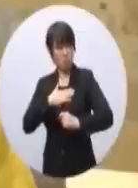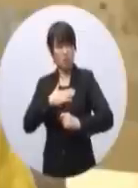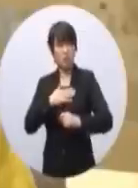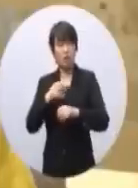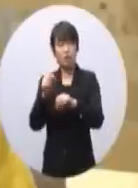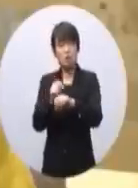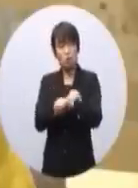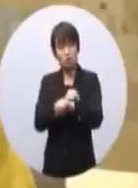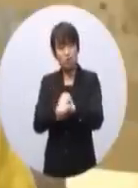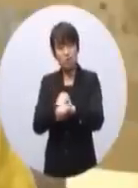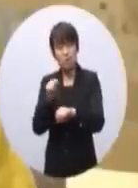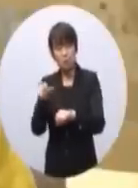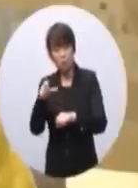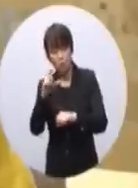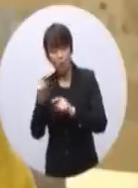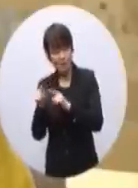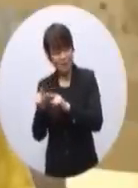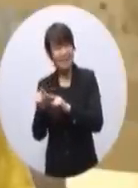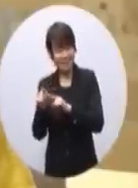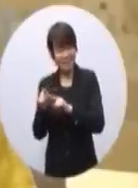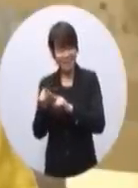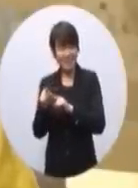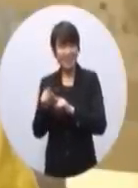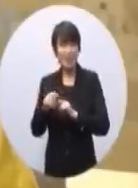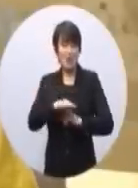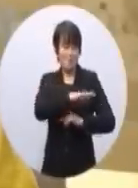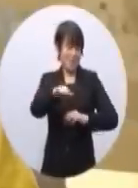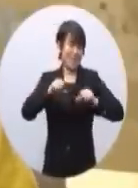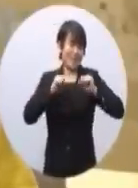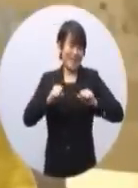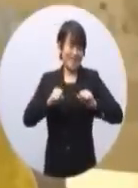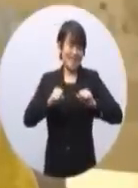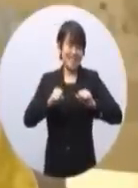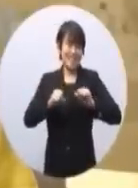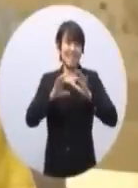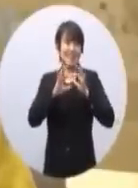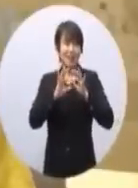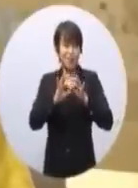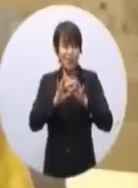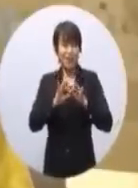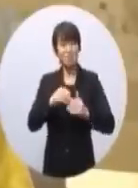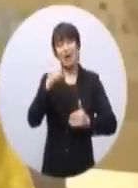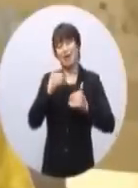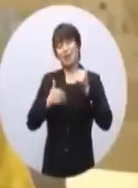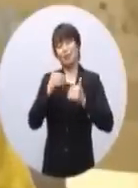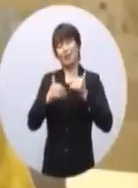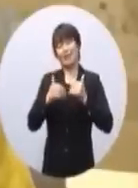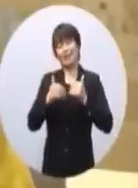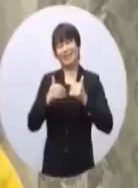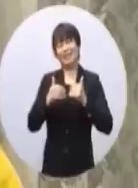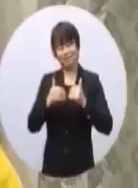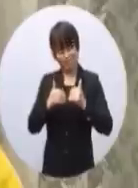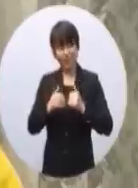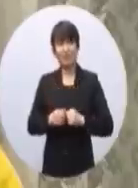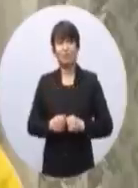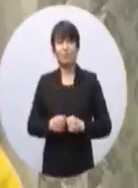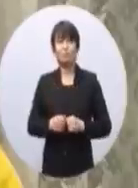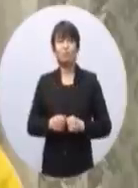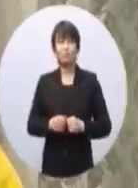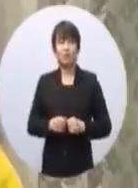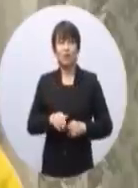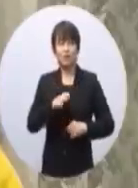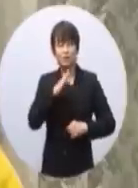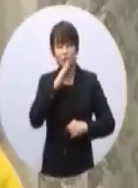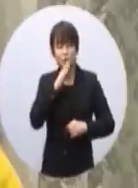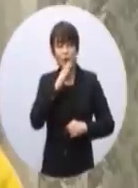特にこっちの方が皆さんお元気なんで楽しみにしてやってます。 実は一